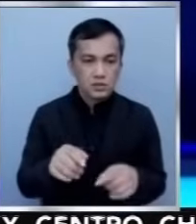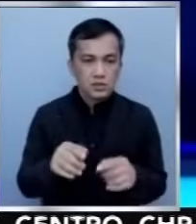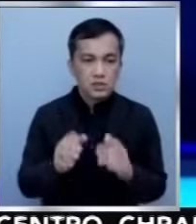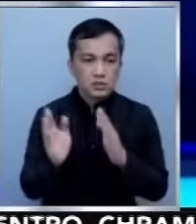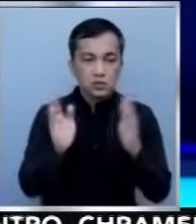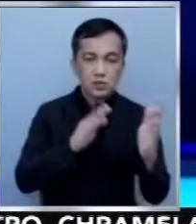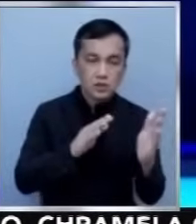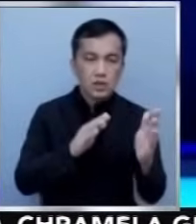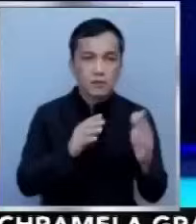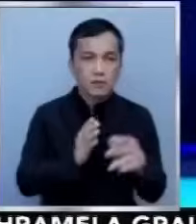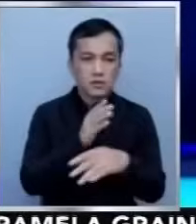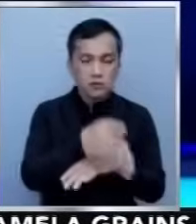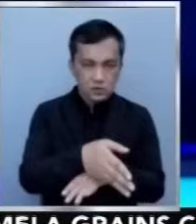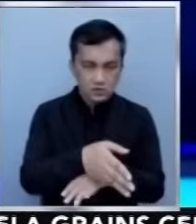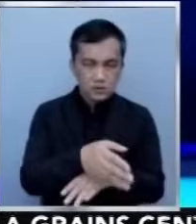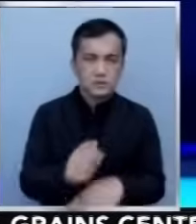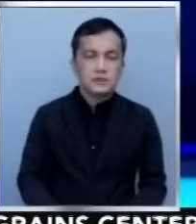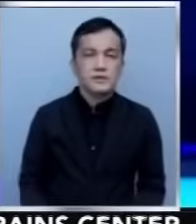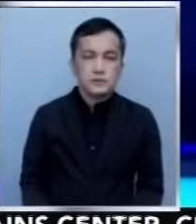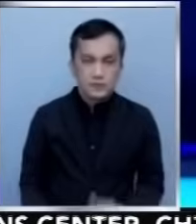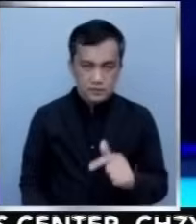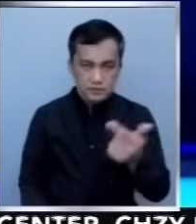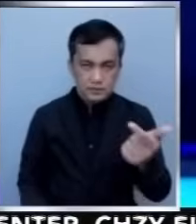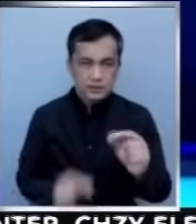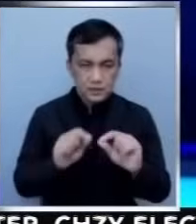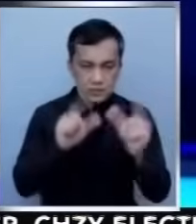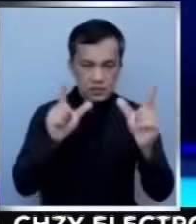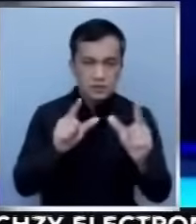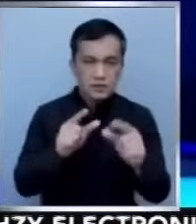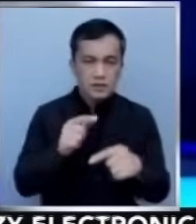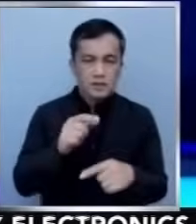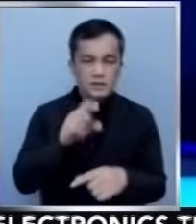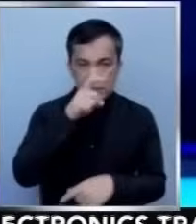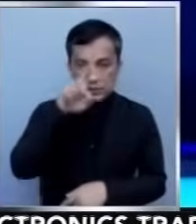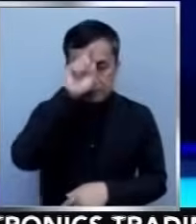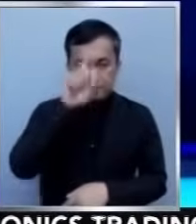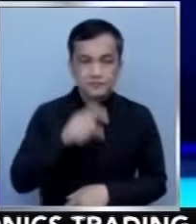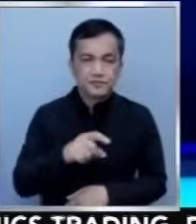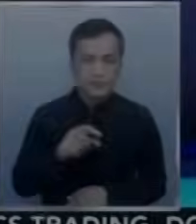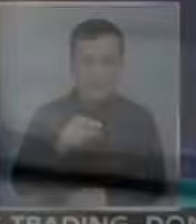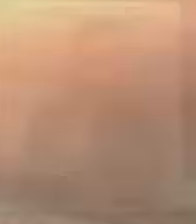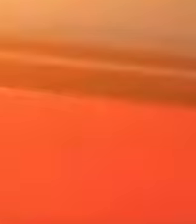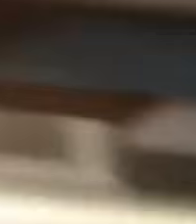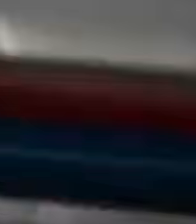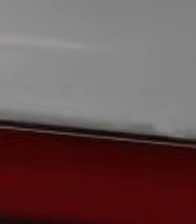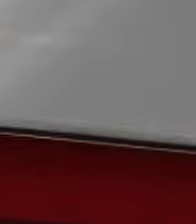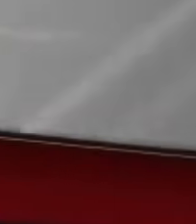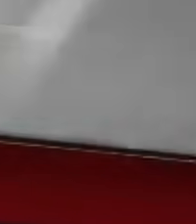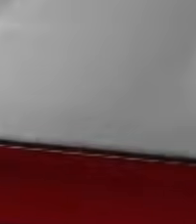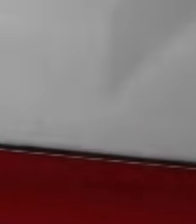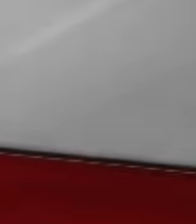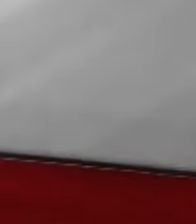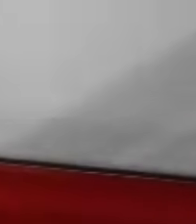kanila. At nakatutok pa rin live mula sa Cairo, Egypt, si Rafi Tima. Rafi?